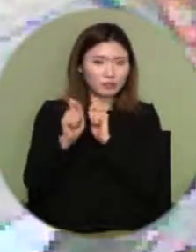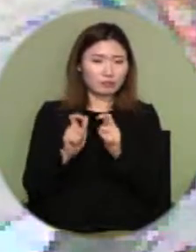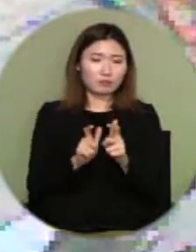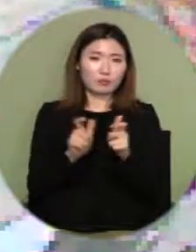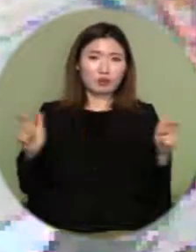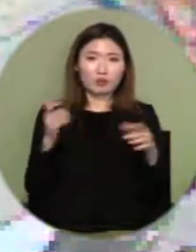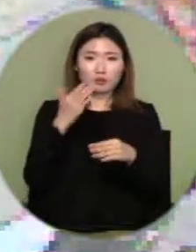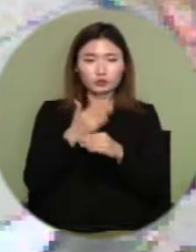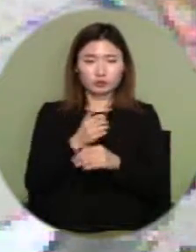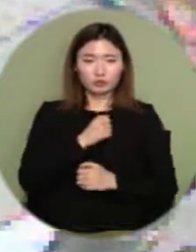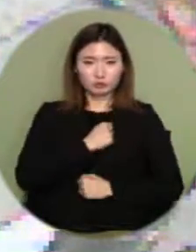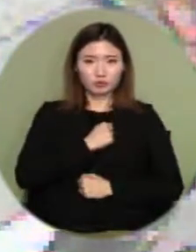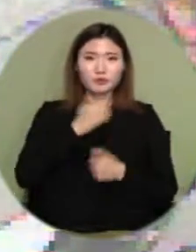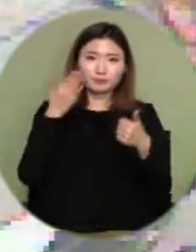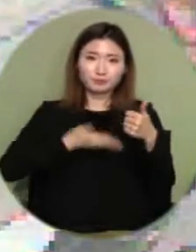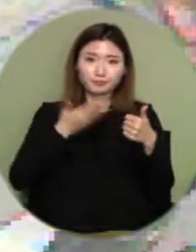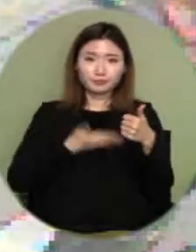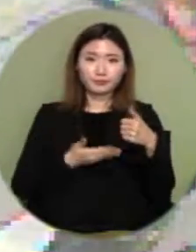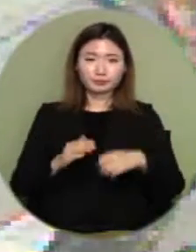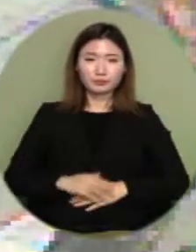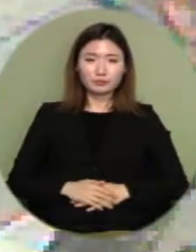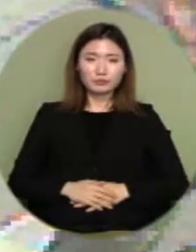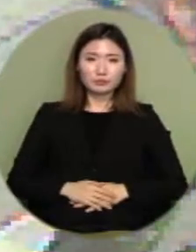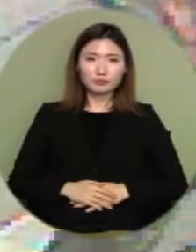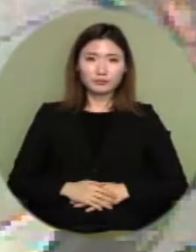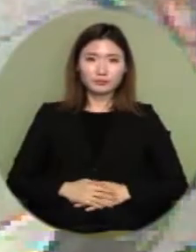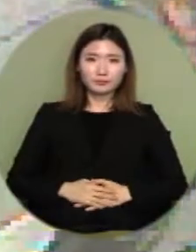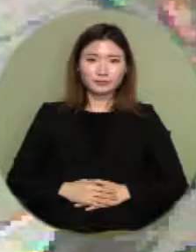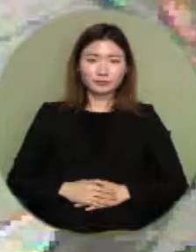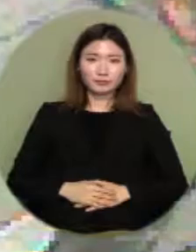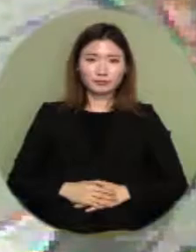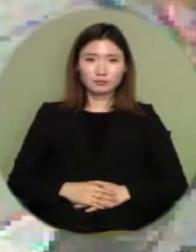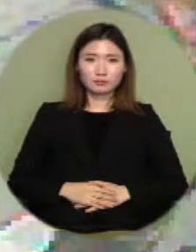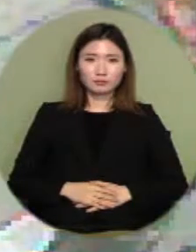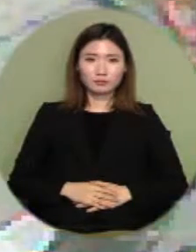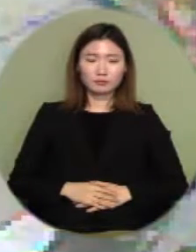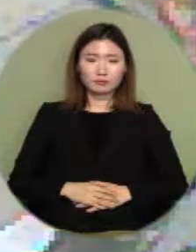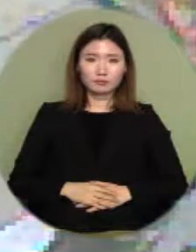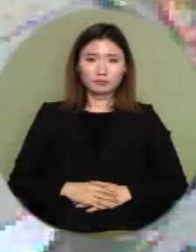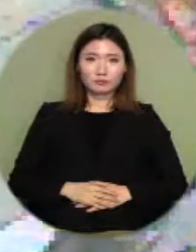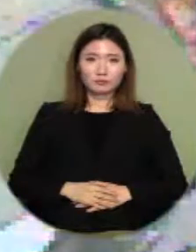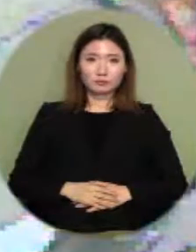늘고 있다며 주의를 당부했습니다. 서울 경기 케이블TV 이유진입니다.